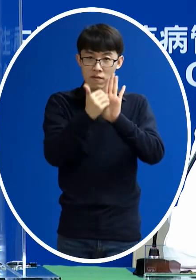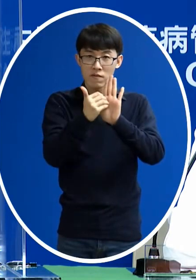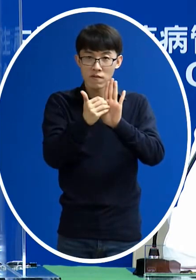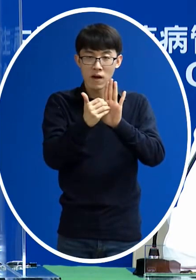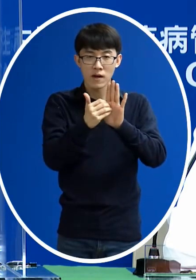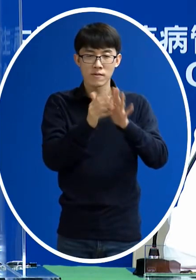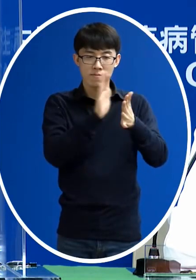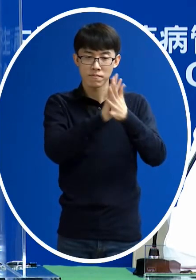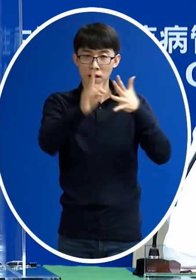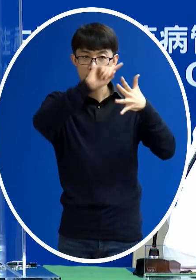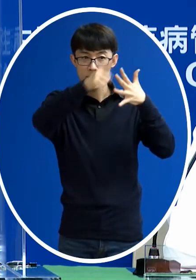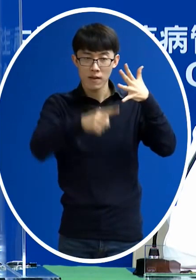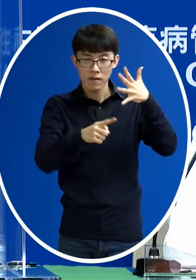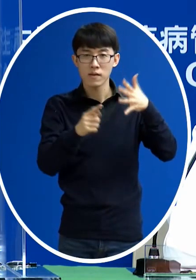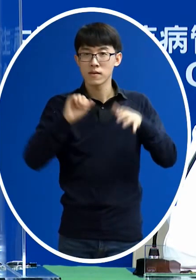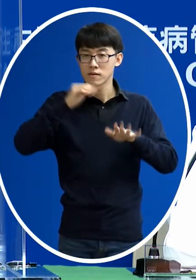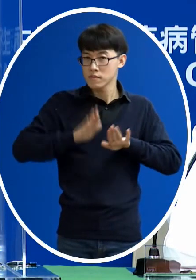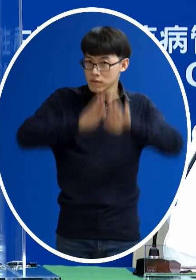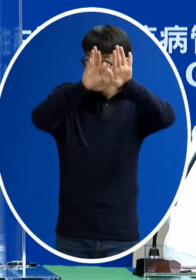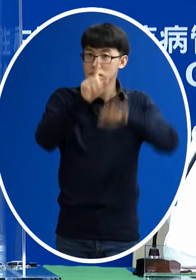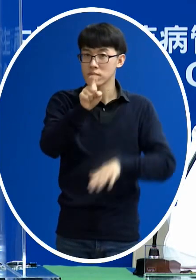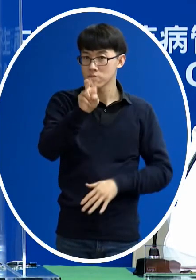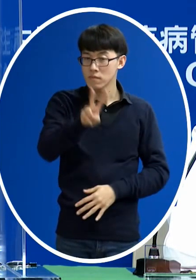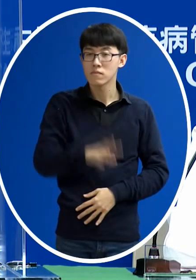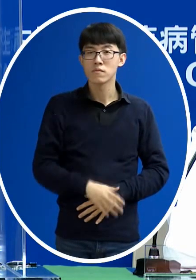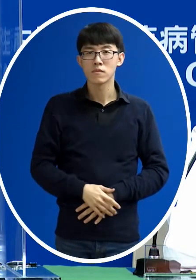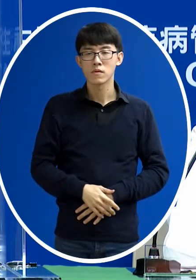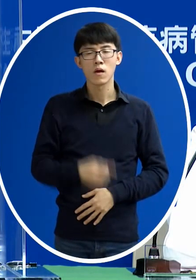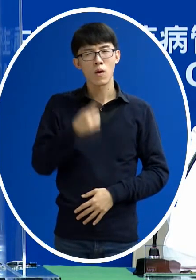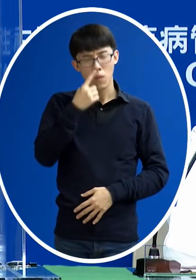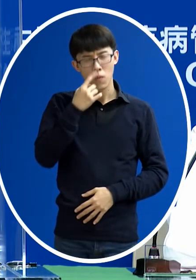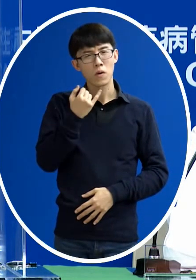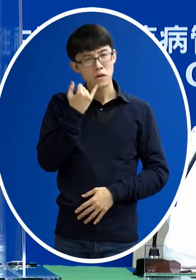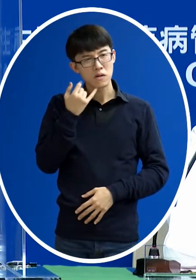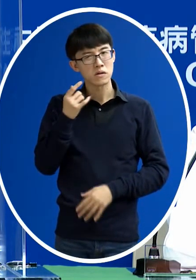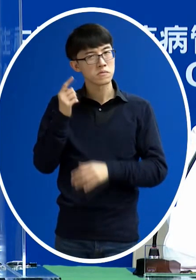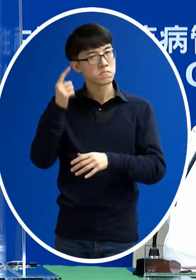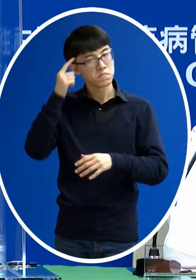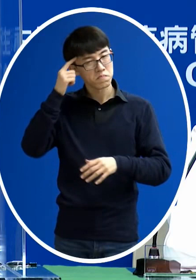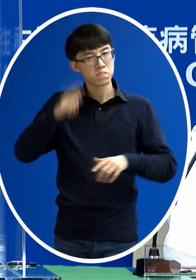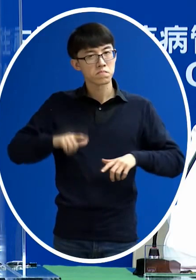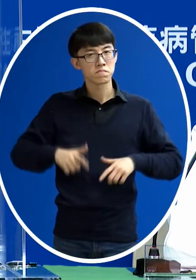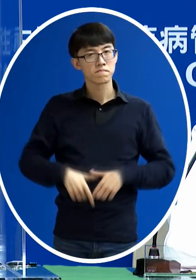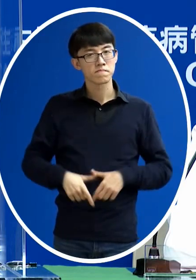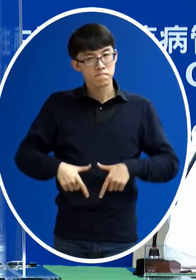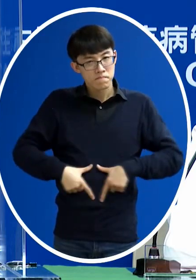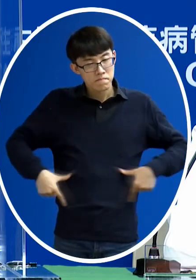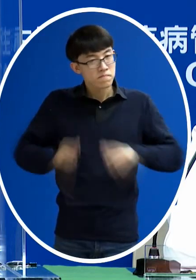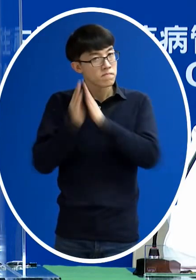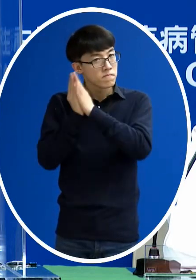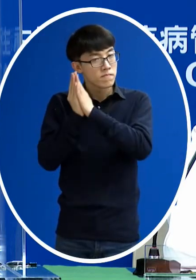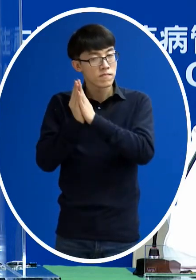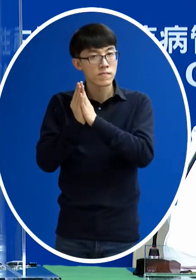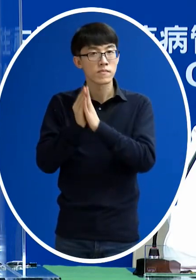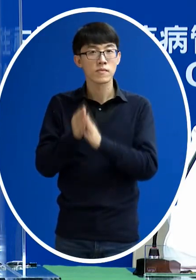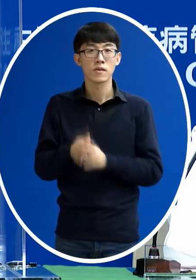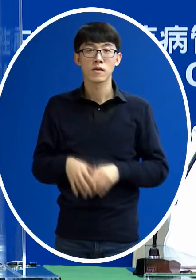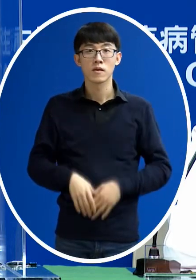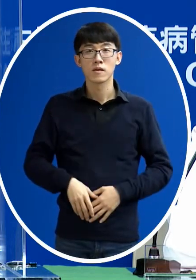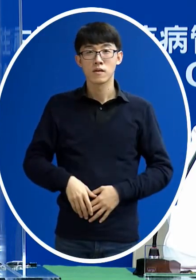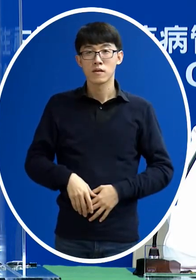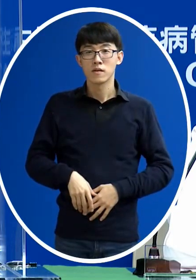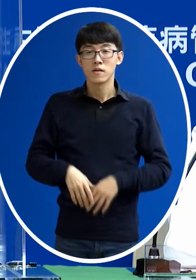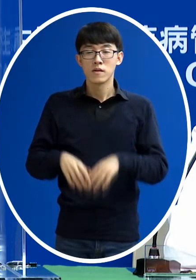续续下个月我们应该是大胆，这可以预测一下了哈，大胆预测我们下个月排名还会再进步了